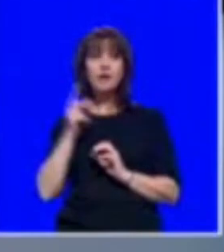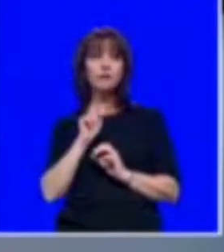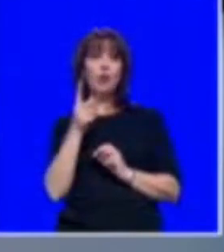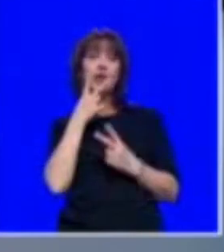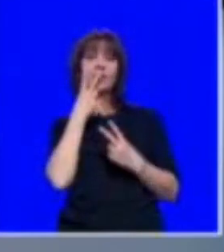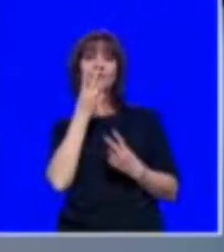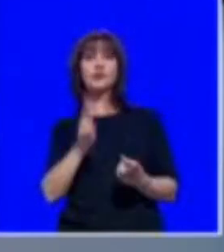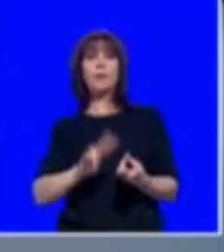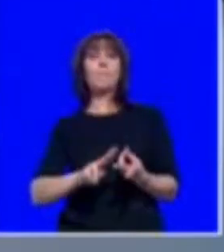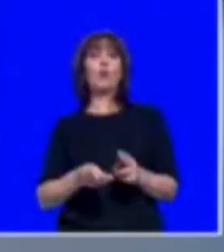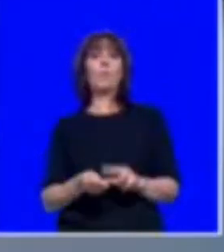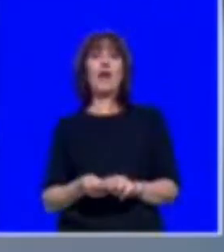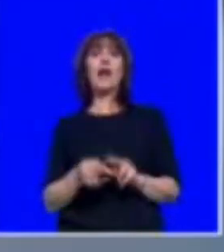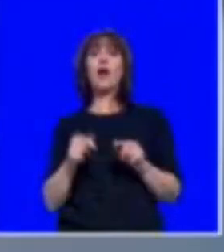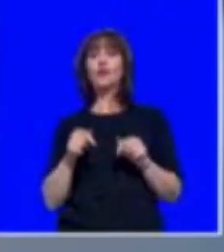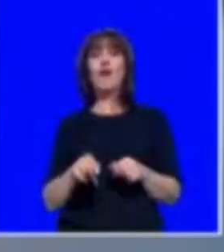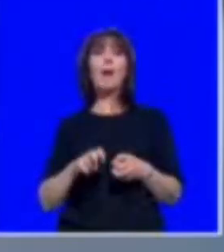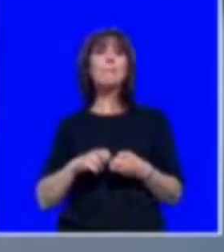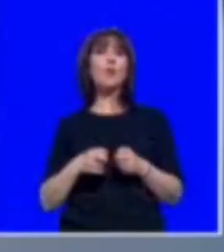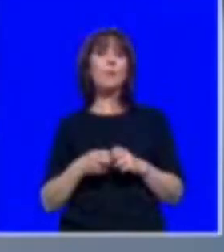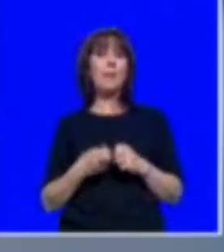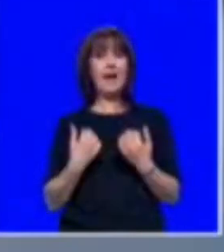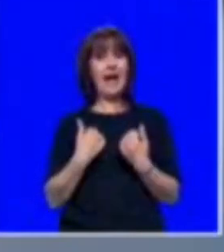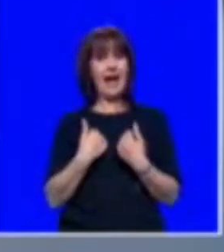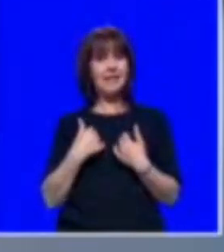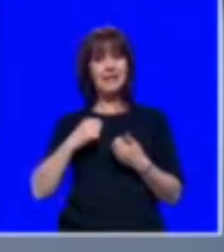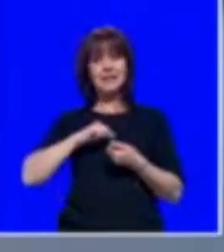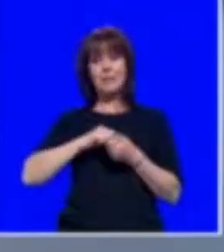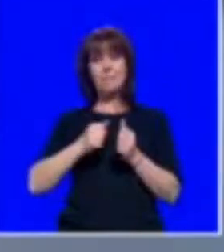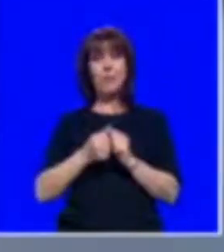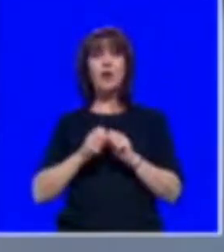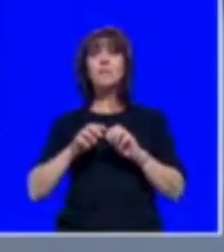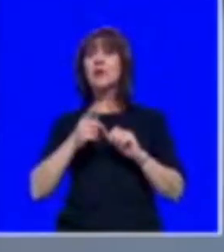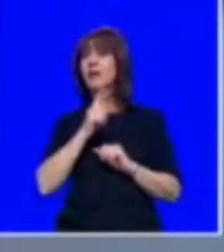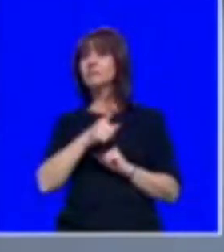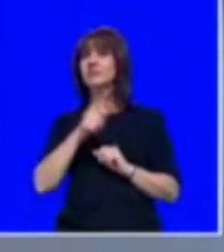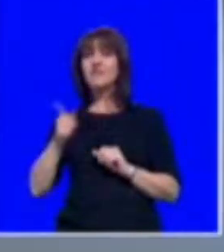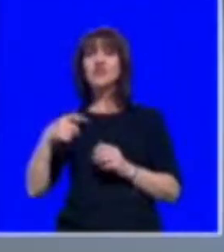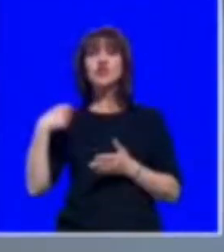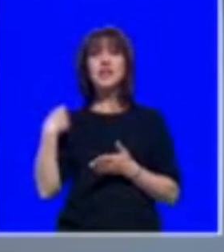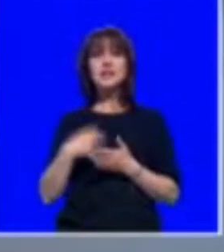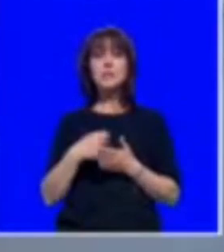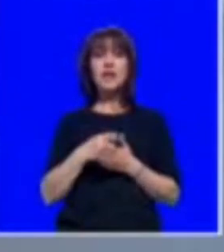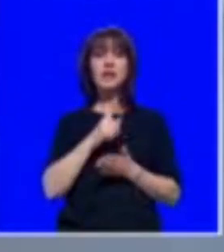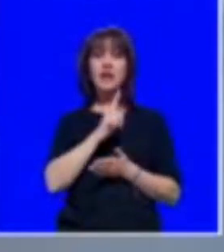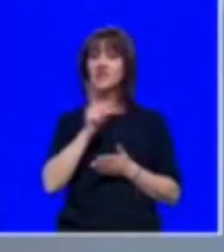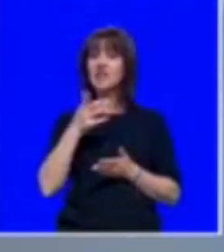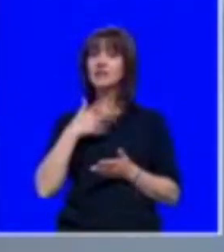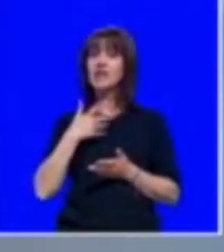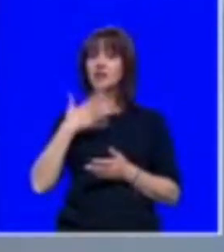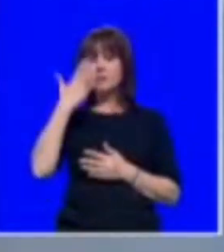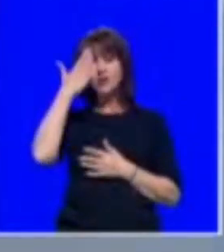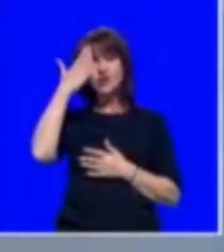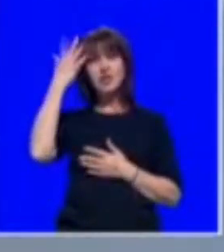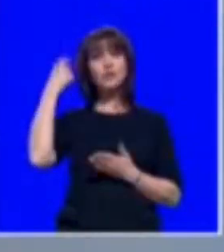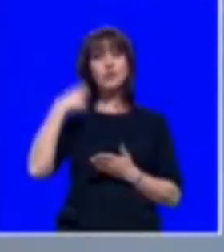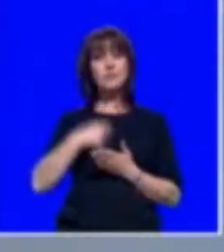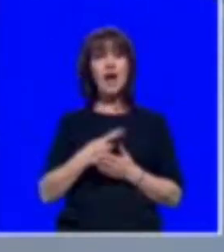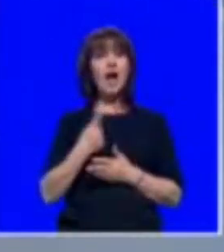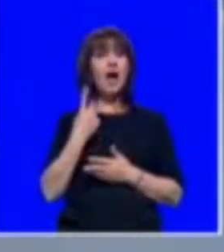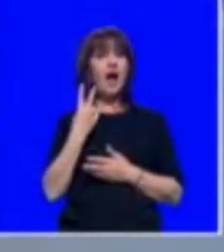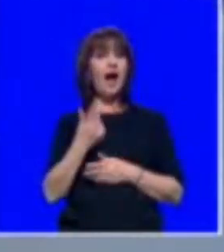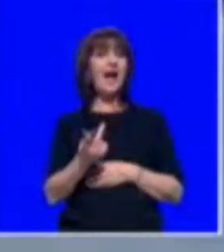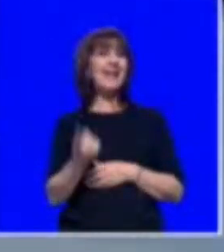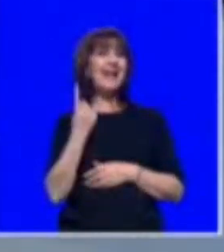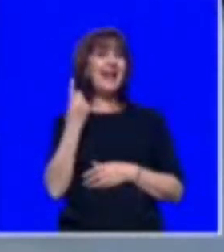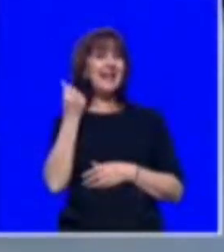променя. Това е проблем. Аз се боря за всички заплати. Всеки трябва да има достойно заплащане. Разбираме, че 1000 лева за